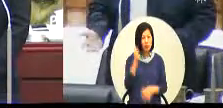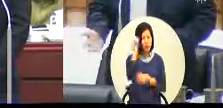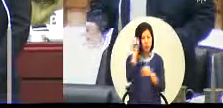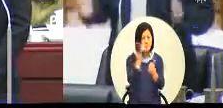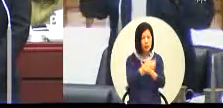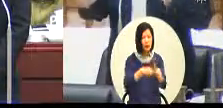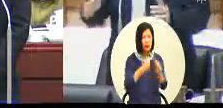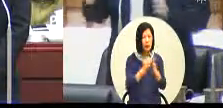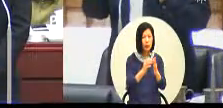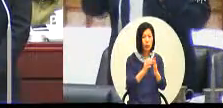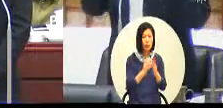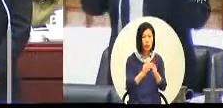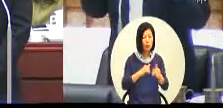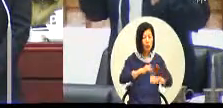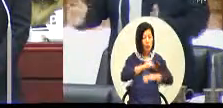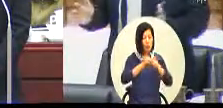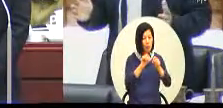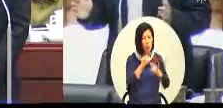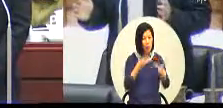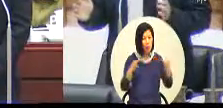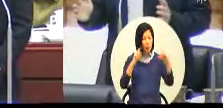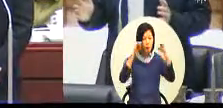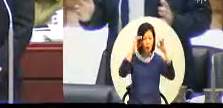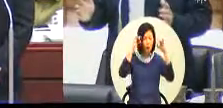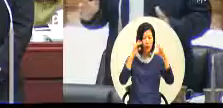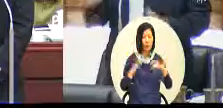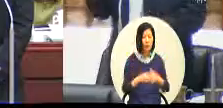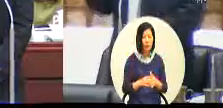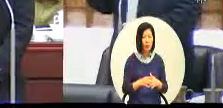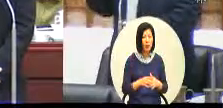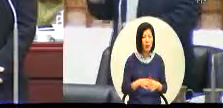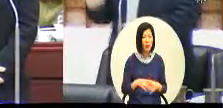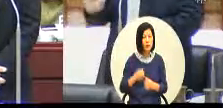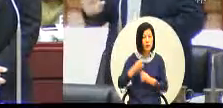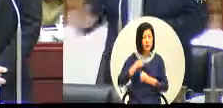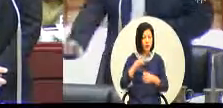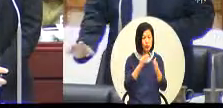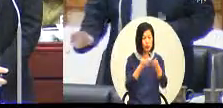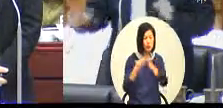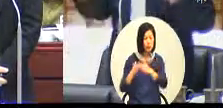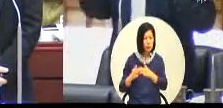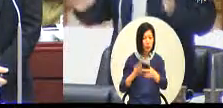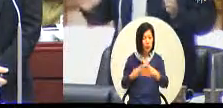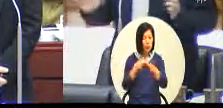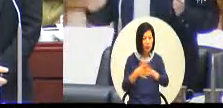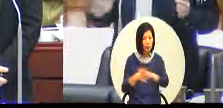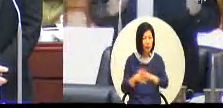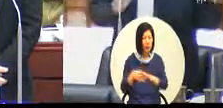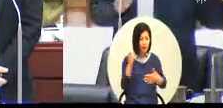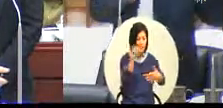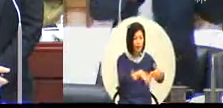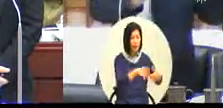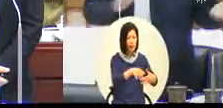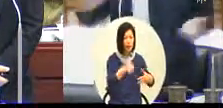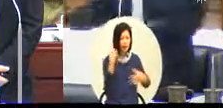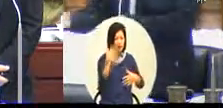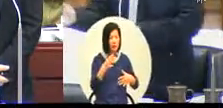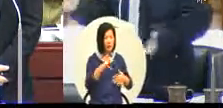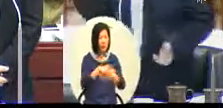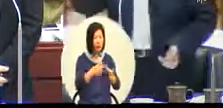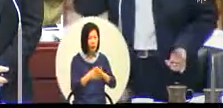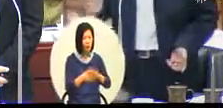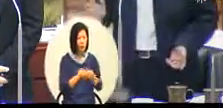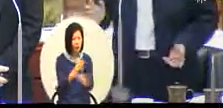化。跟他的新的他旧有的眷村的文化再注入到新的文化来产生的一个活